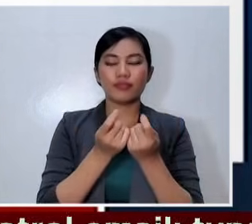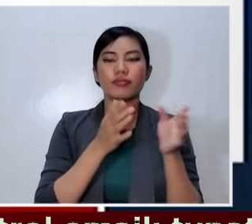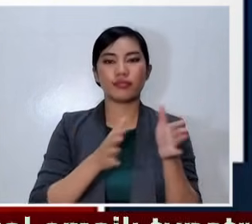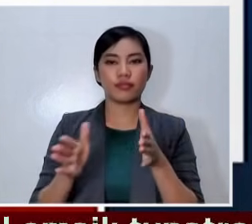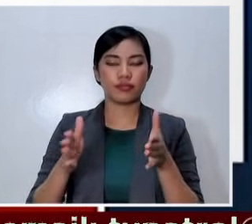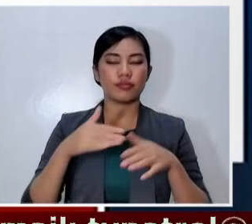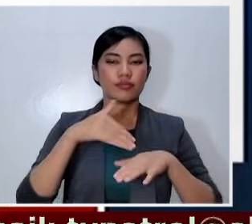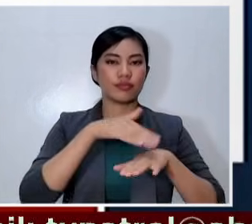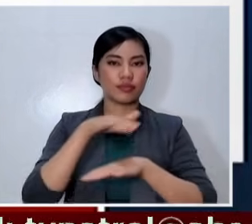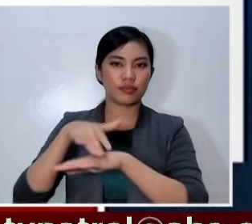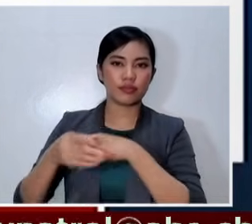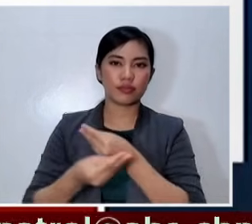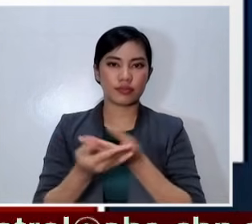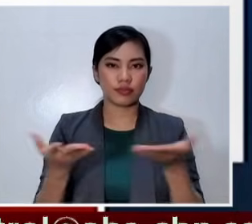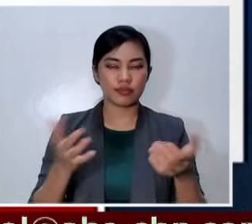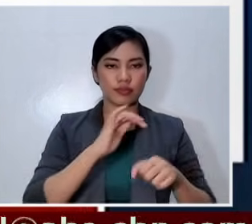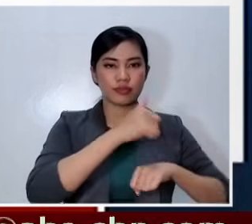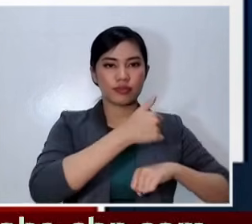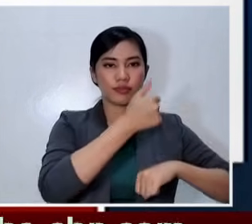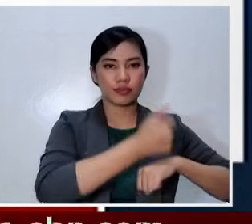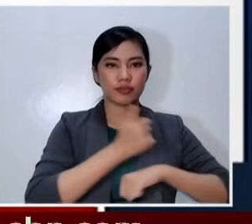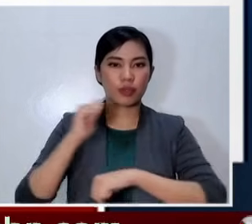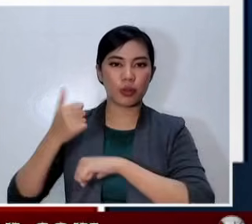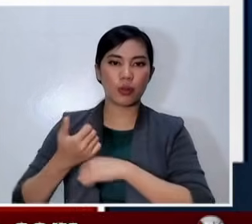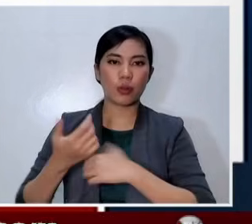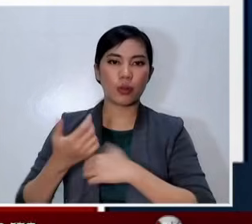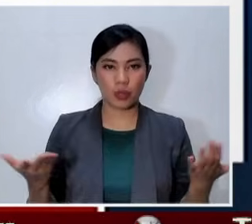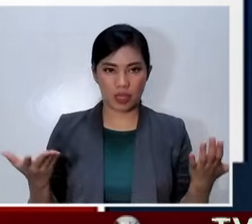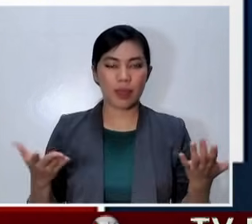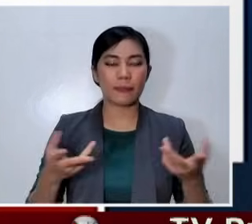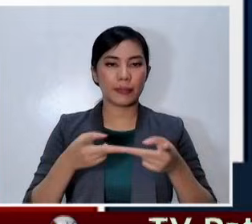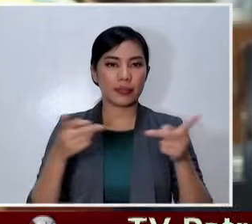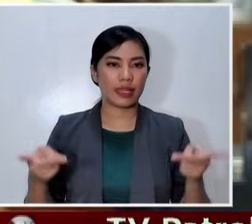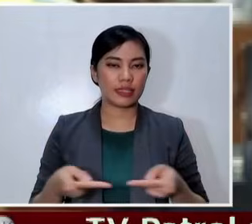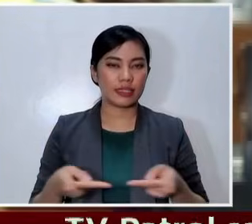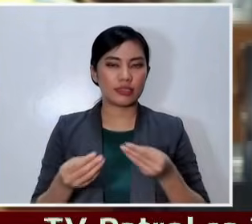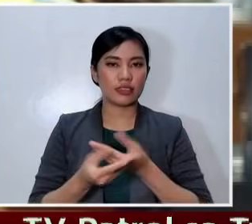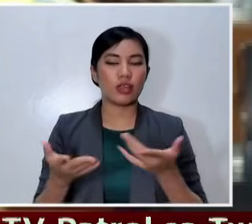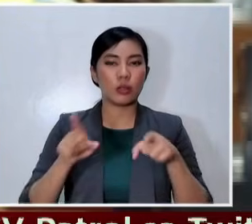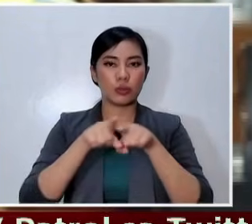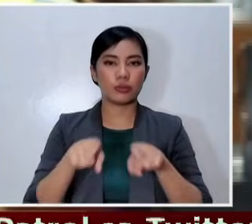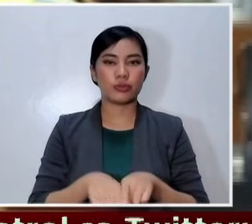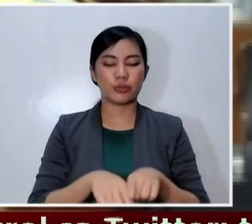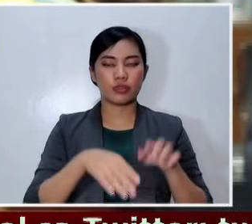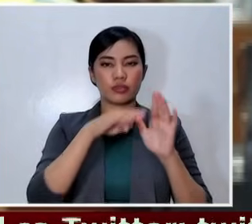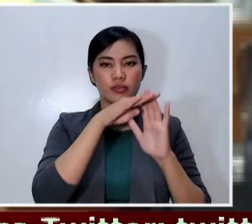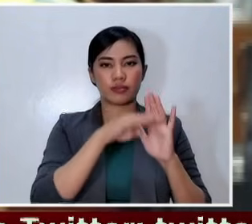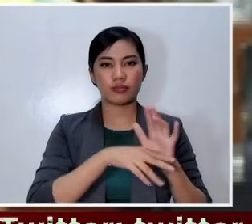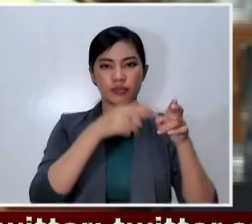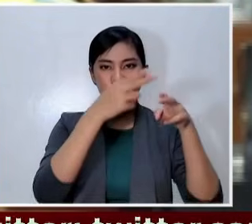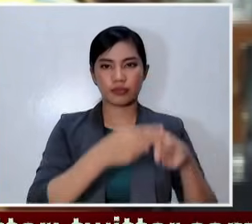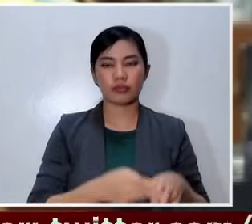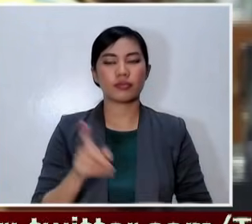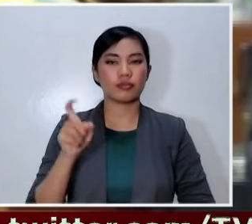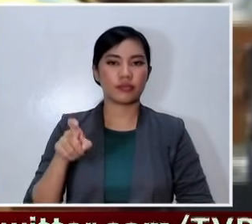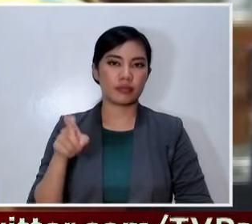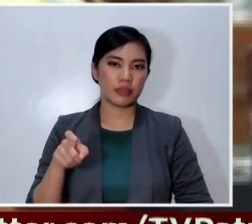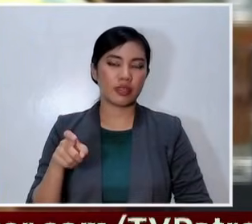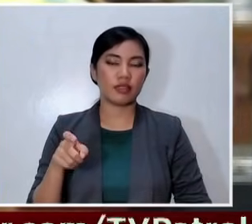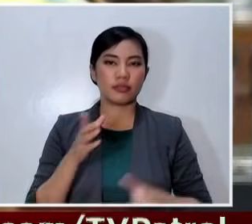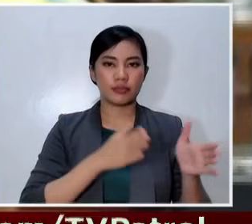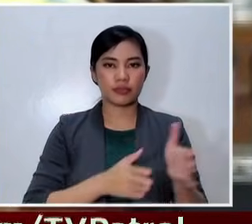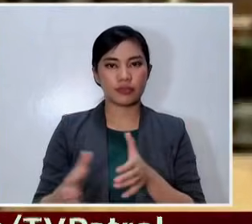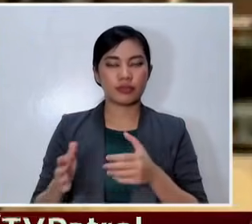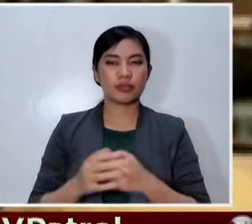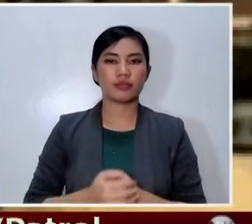up the distribution points, yung kanilang pong listahan, kailangan ayusin nila. Aminado naman si Labor Secretary Silvestre